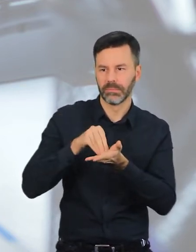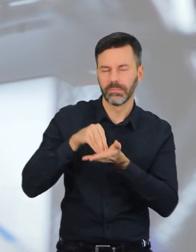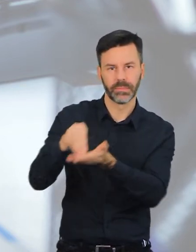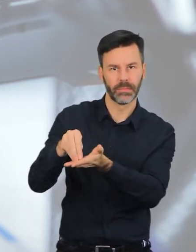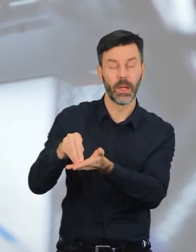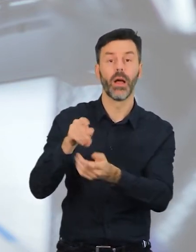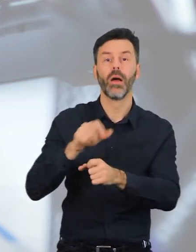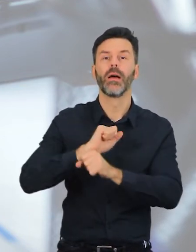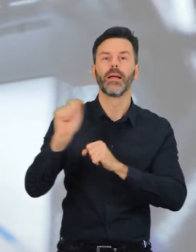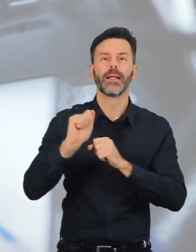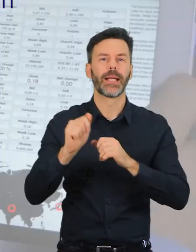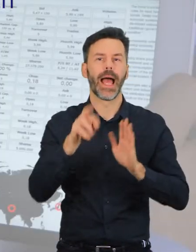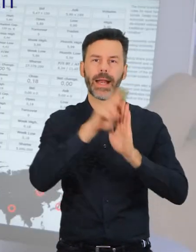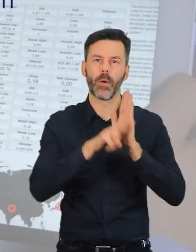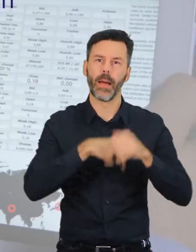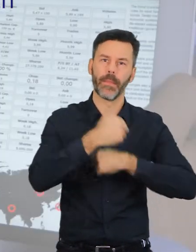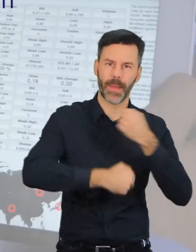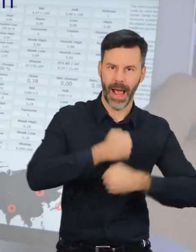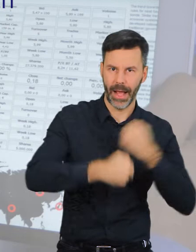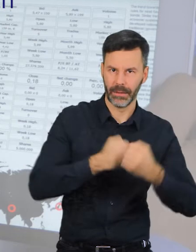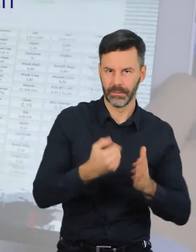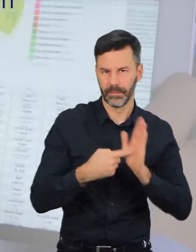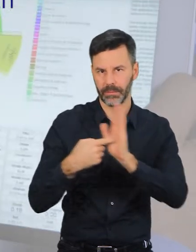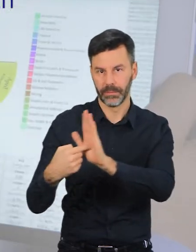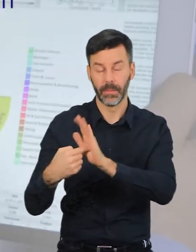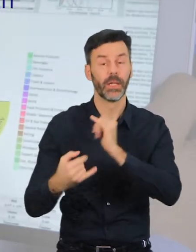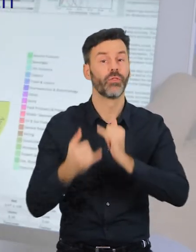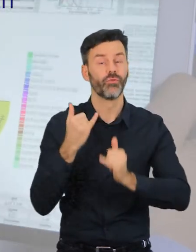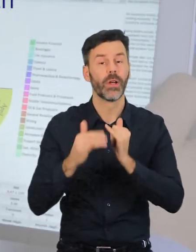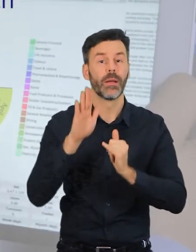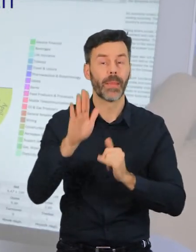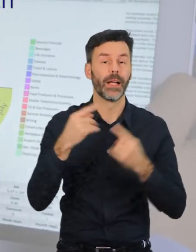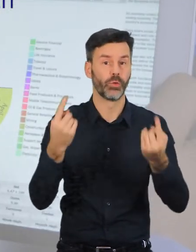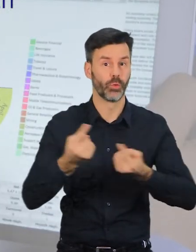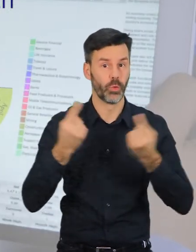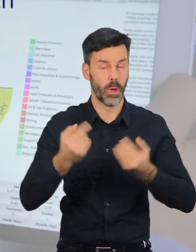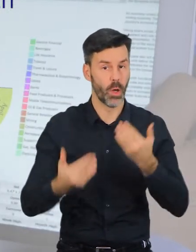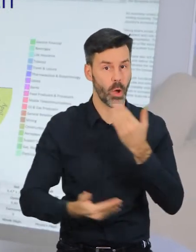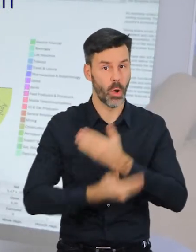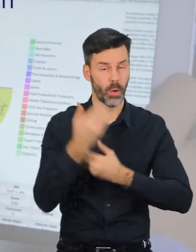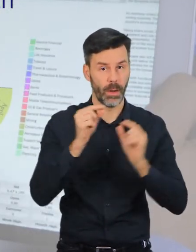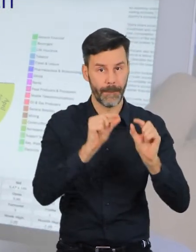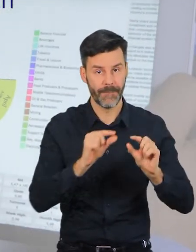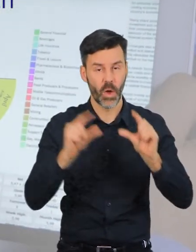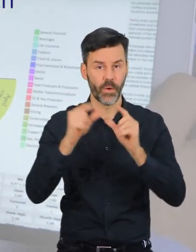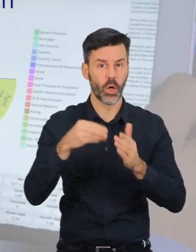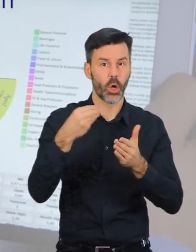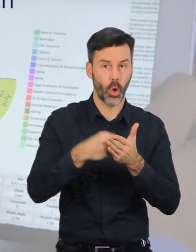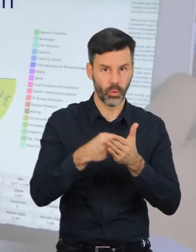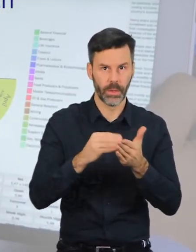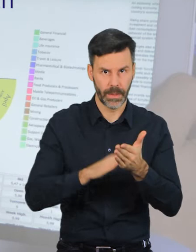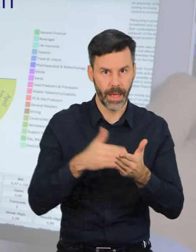lub regulamin wynagrodzenia. W przypadku występowania podwyższonych kosztów uzyskania przychodu, np. z tytułu